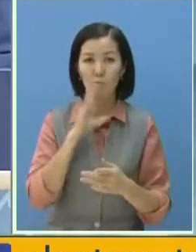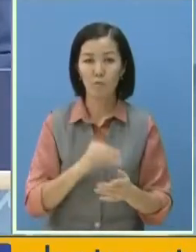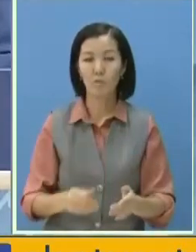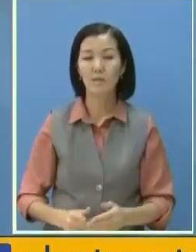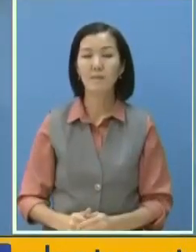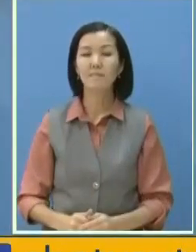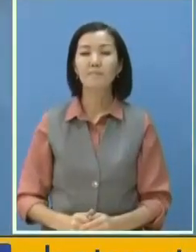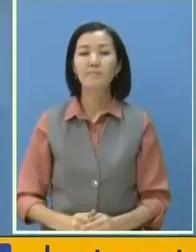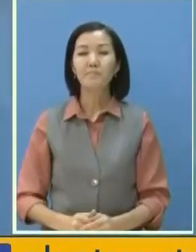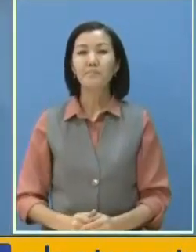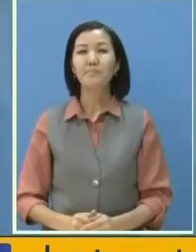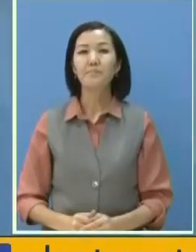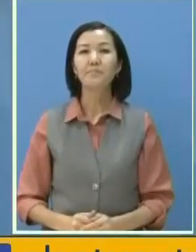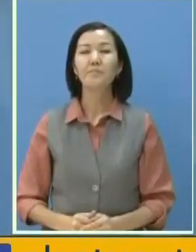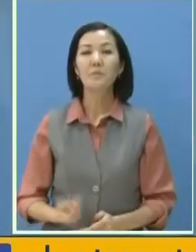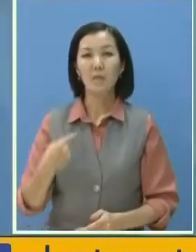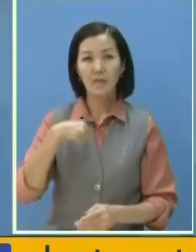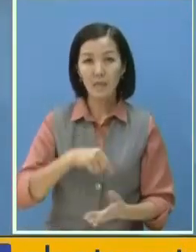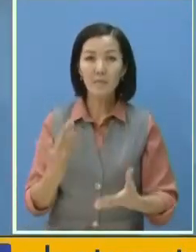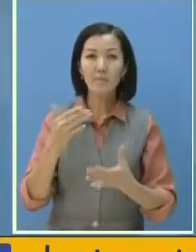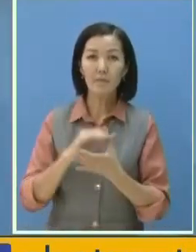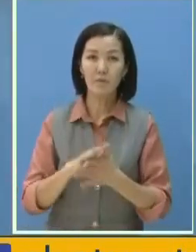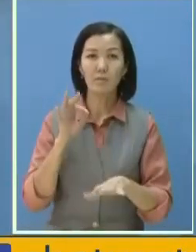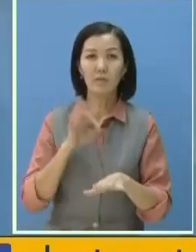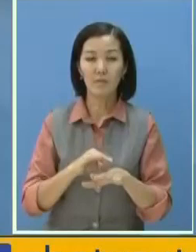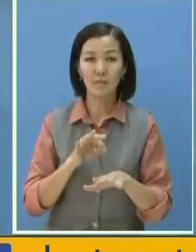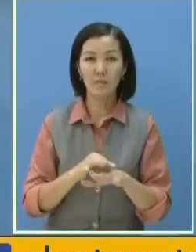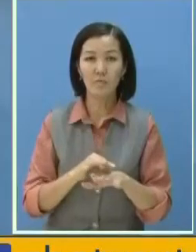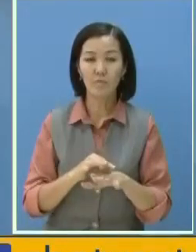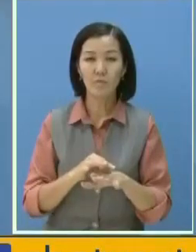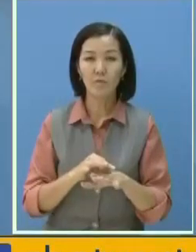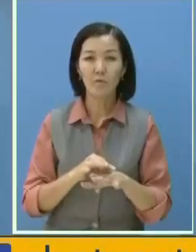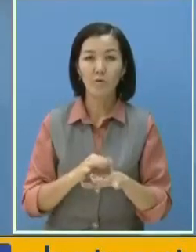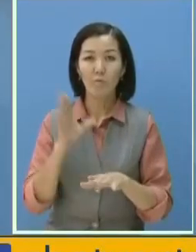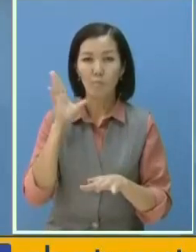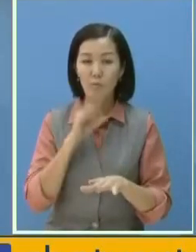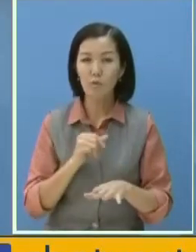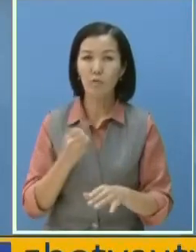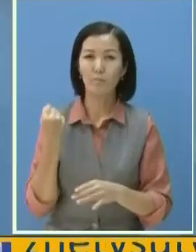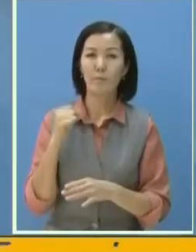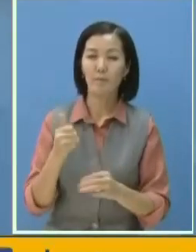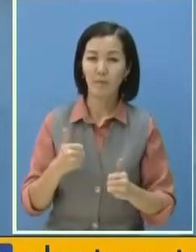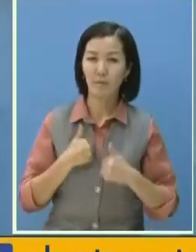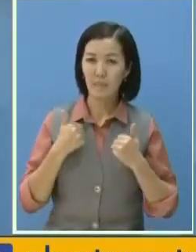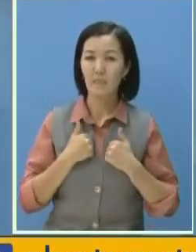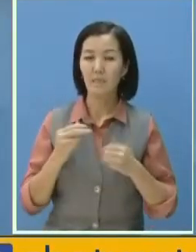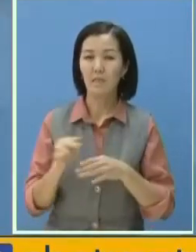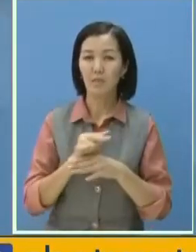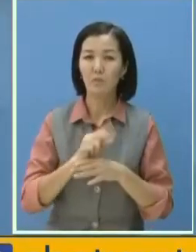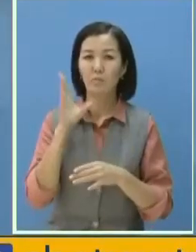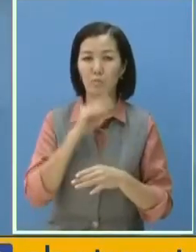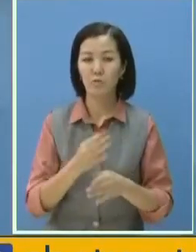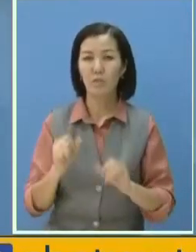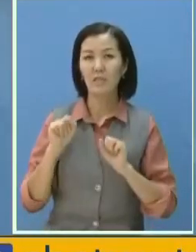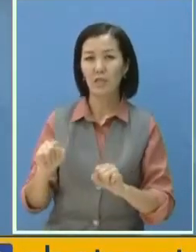есть организм познакомился уже с этой болезнью и готов его встретить во всеоружии, получается? Конечно, да. И он может перенести это заболевание в легкой